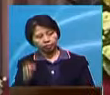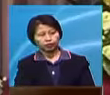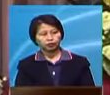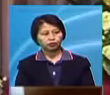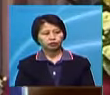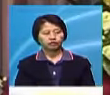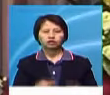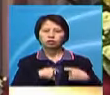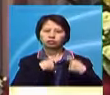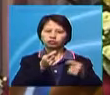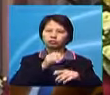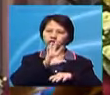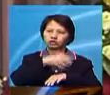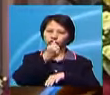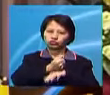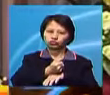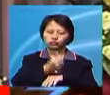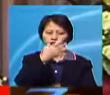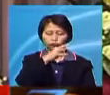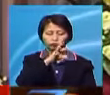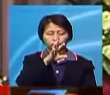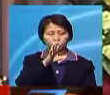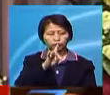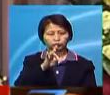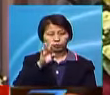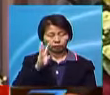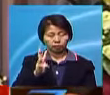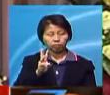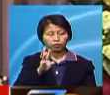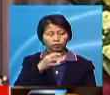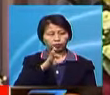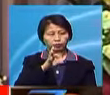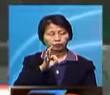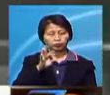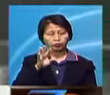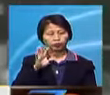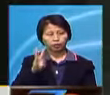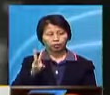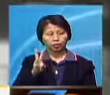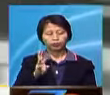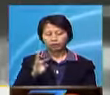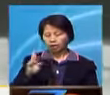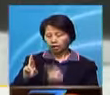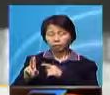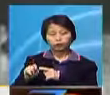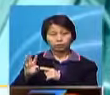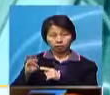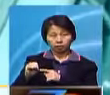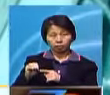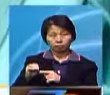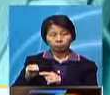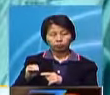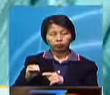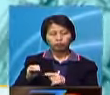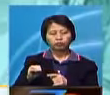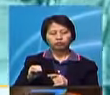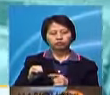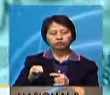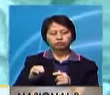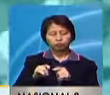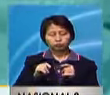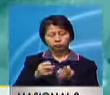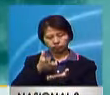Sejak ditubuhkan pada tahun 1956, RTM masih merupakan di antara medium